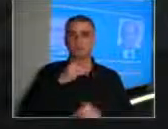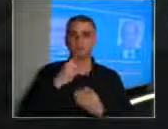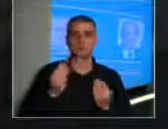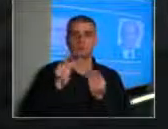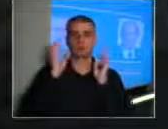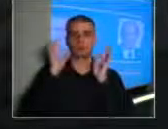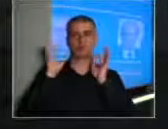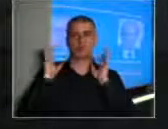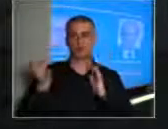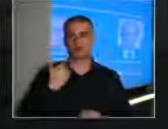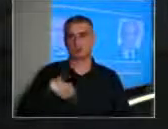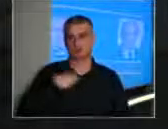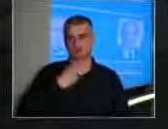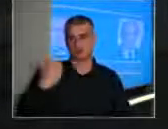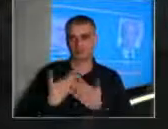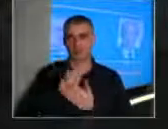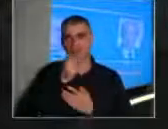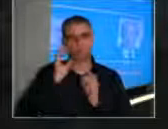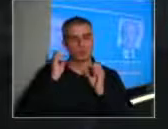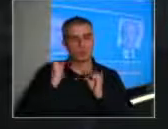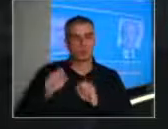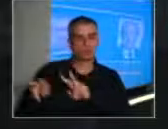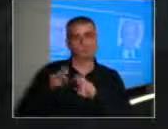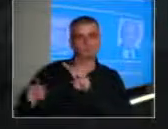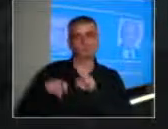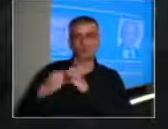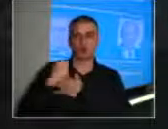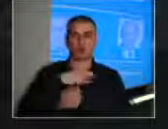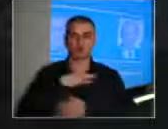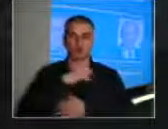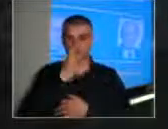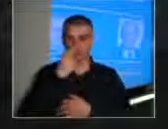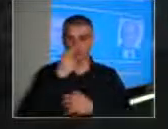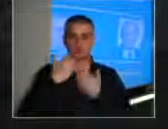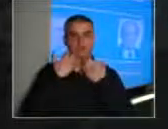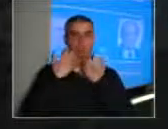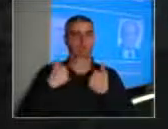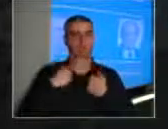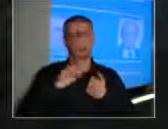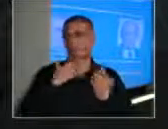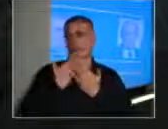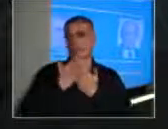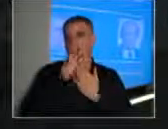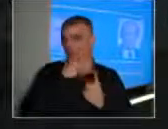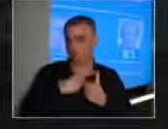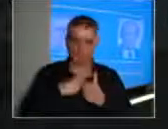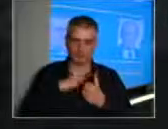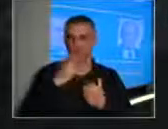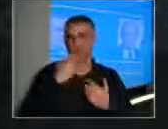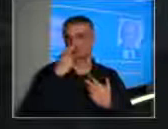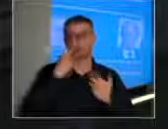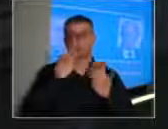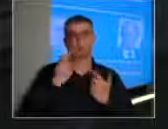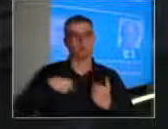משהו מיוחד נגדנו, הוא מנסה במיוחד לשתות מאיתנו, הוא מנסה לספר שאנחנו לא נמליץ עליו, והוא מנסה